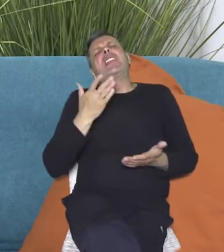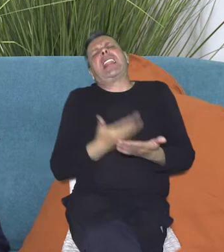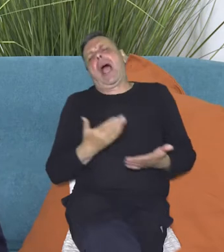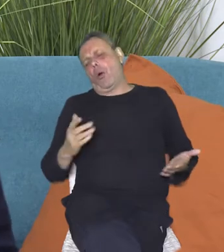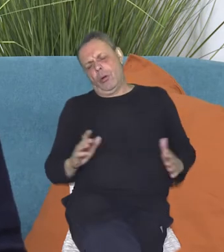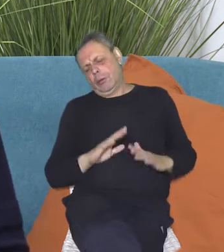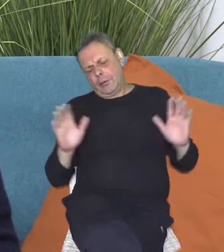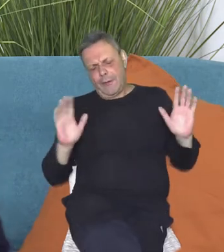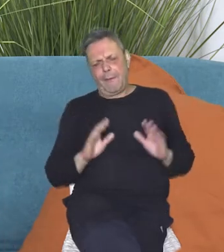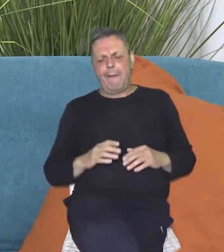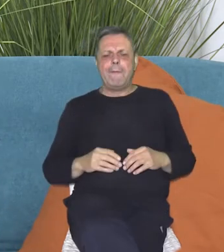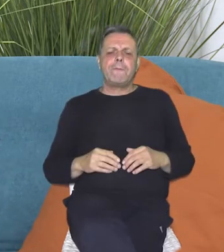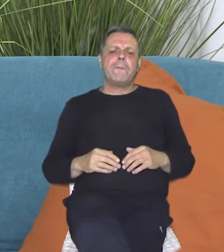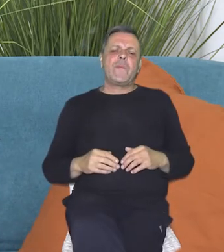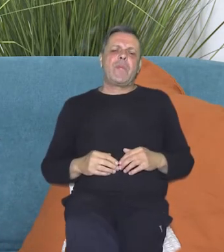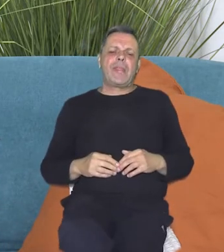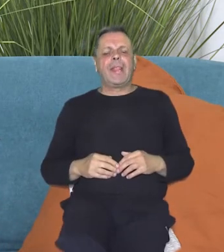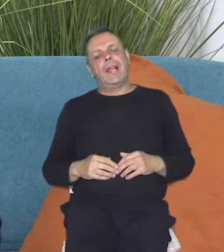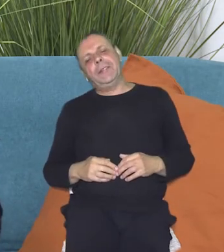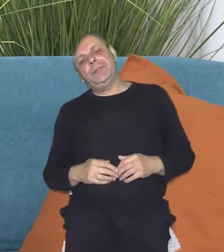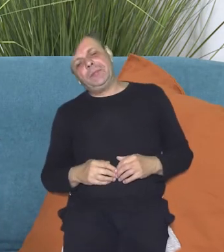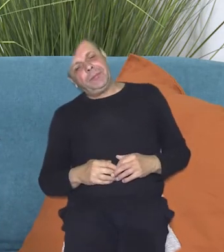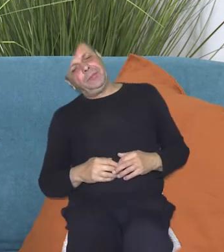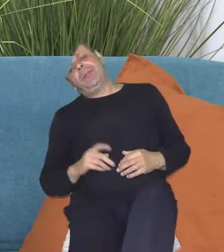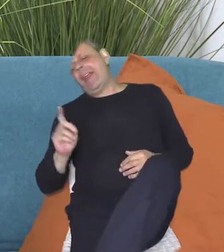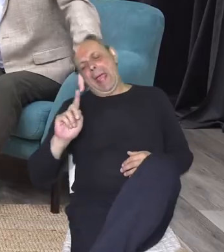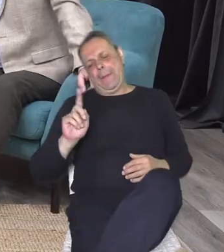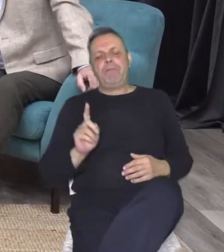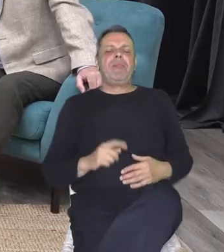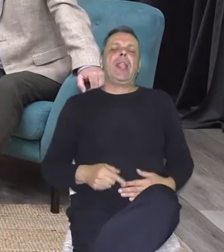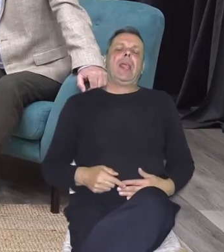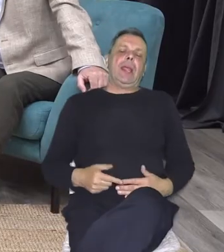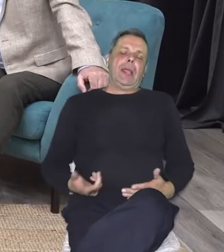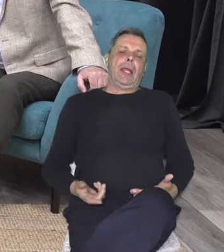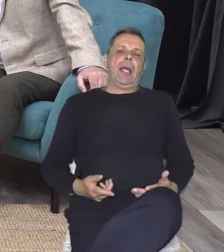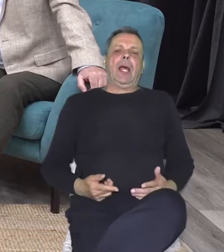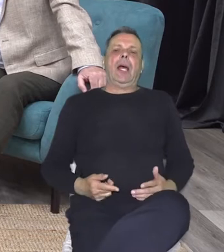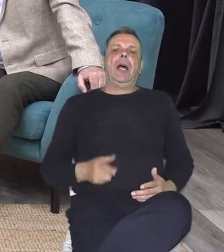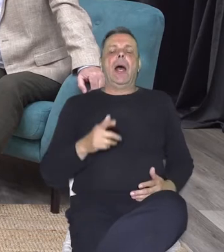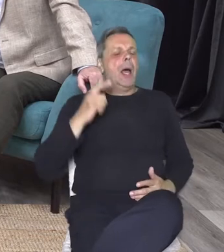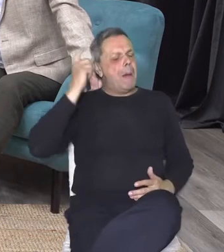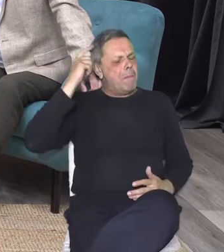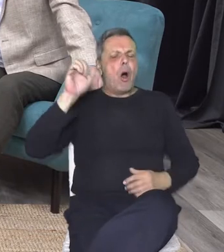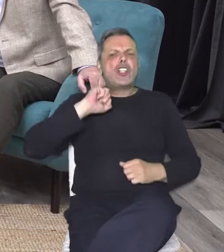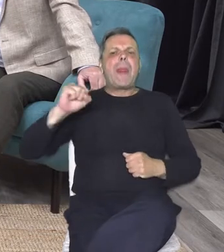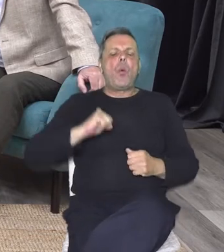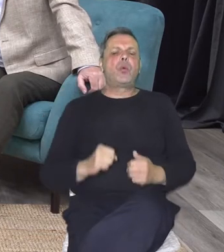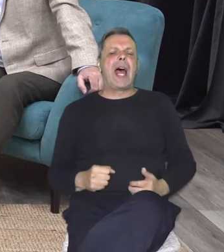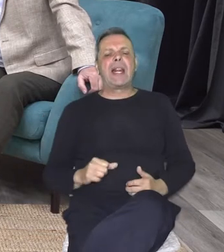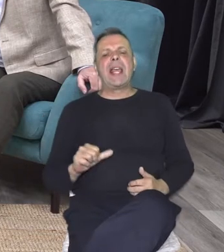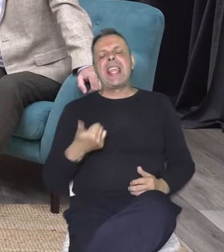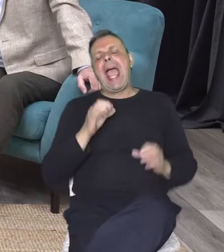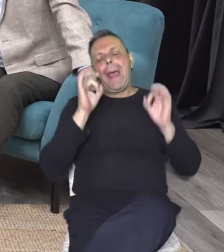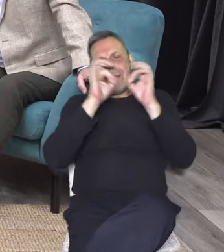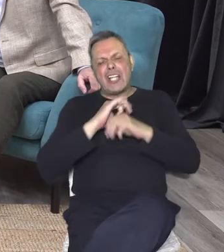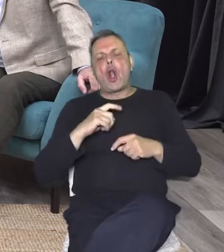tako etiketirati. Nek malo pripaze. Ne. Pa gledajte, taj moždani udar naravno